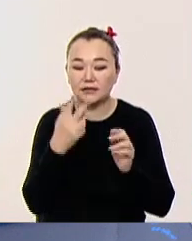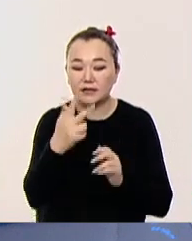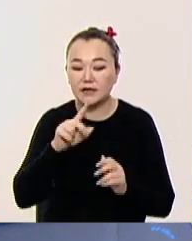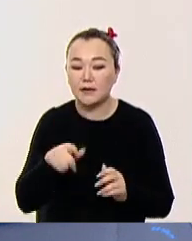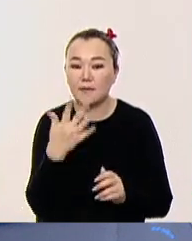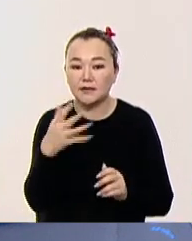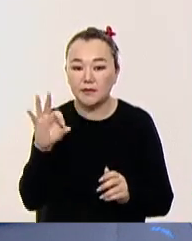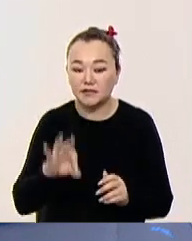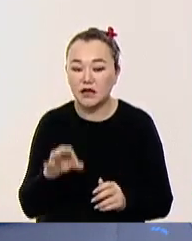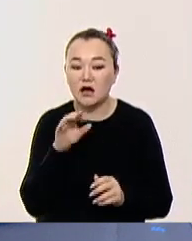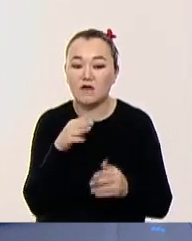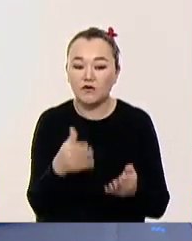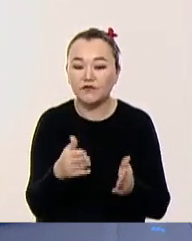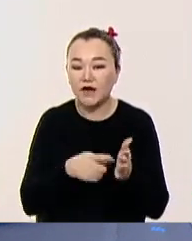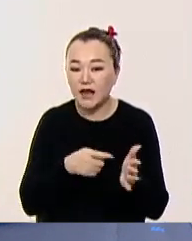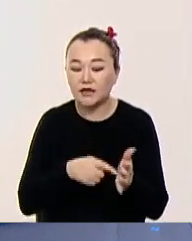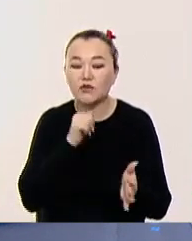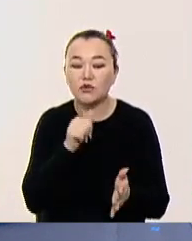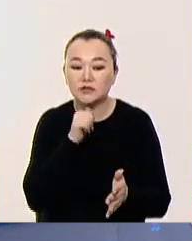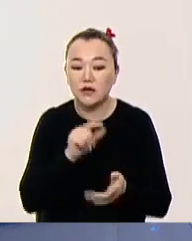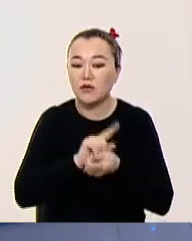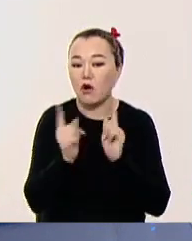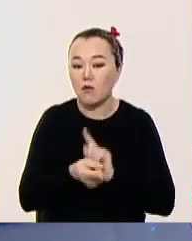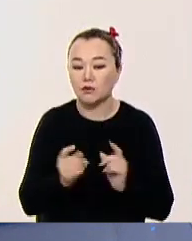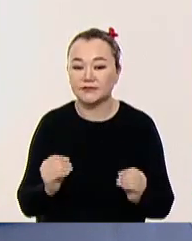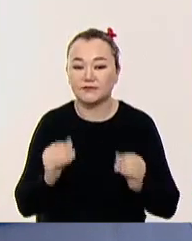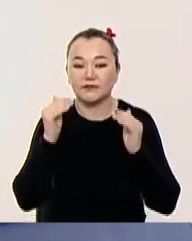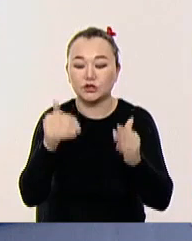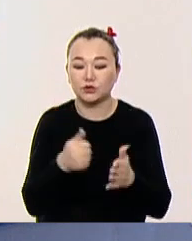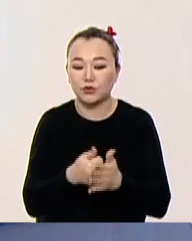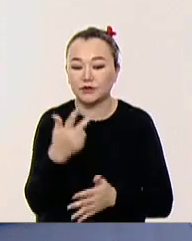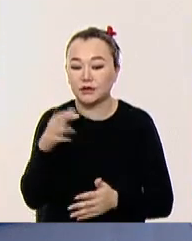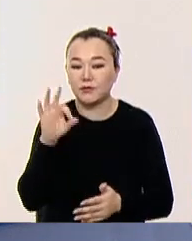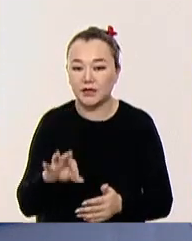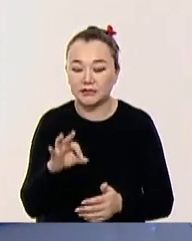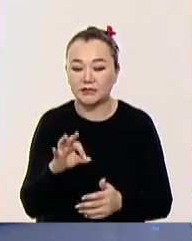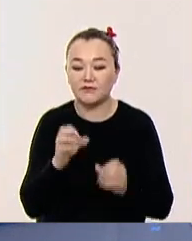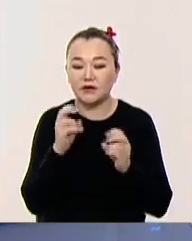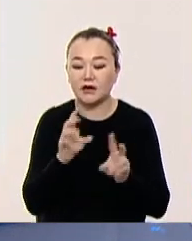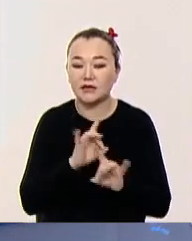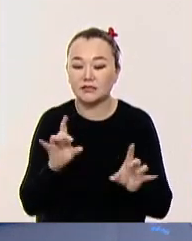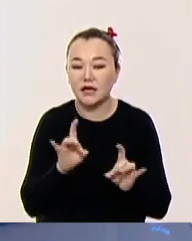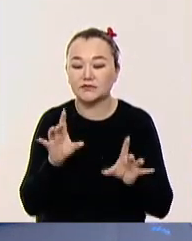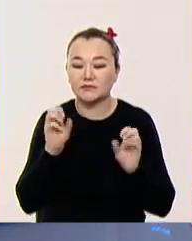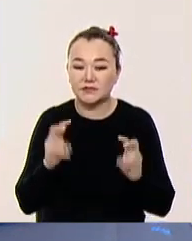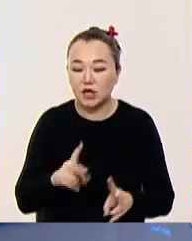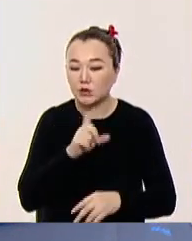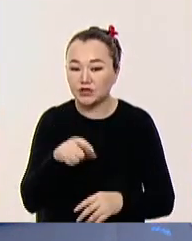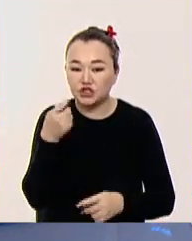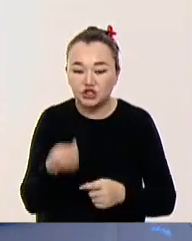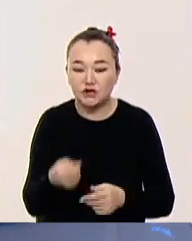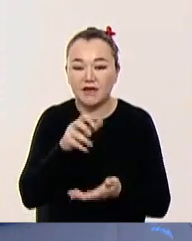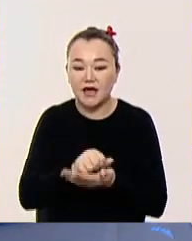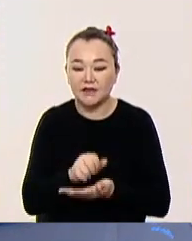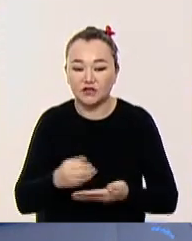с половиной процента А вот в Караганде и Кустанае напротив цены выросли до 3 %, как говорят аналитики дешевле всего